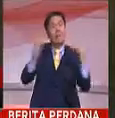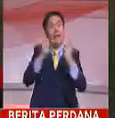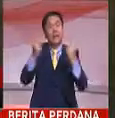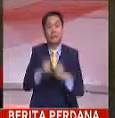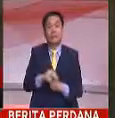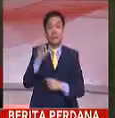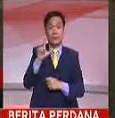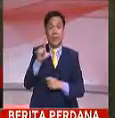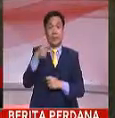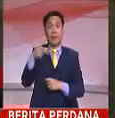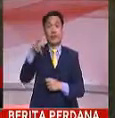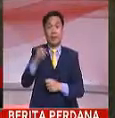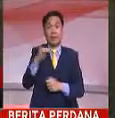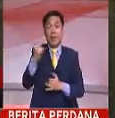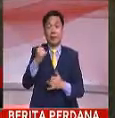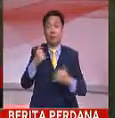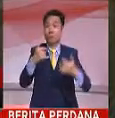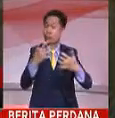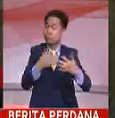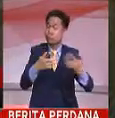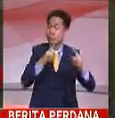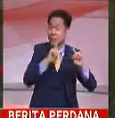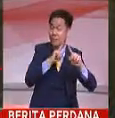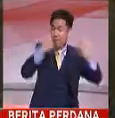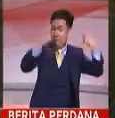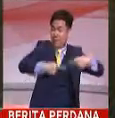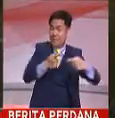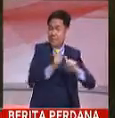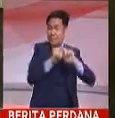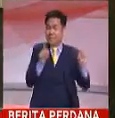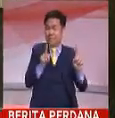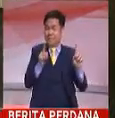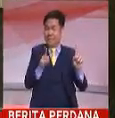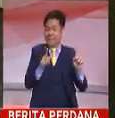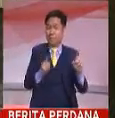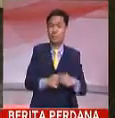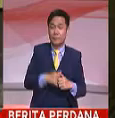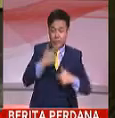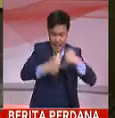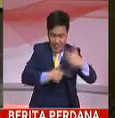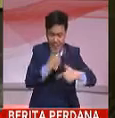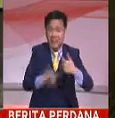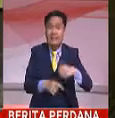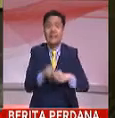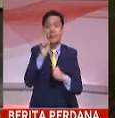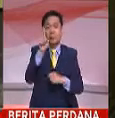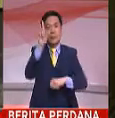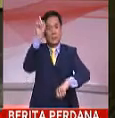2021 memperkenalkan format baharu liga. Setiap pasukan akan berentap secara saingan Liga 1 Pusingan